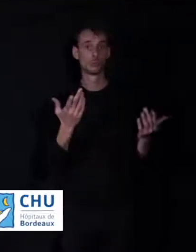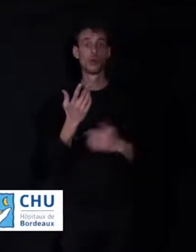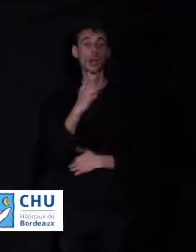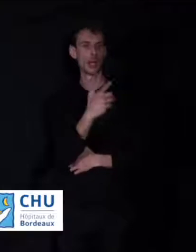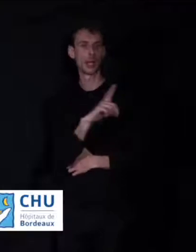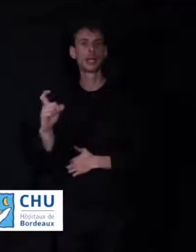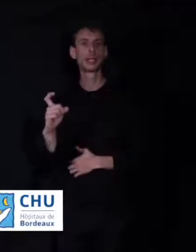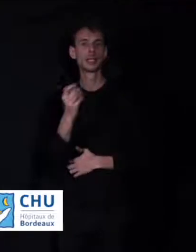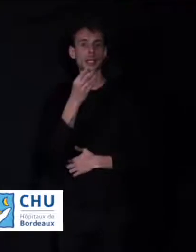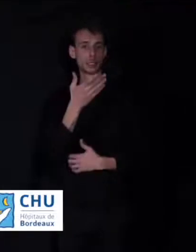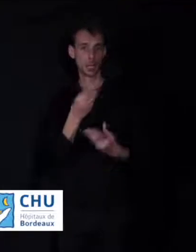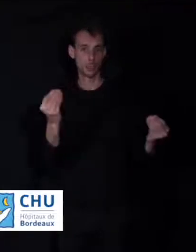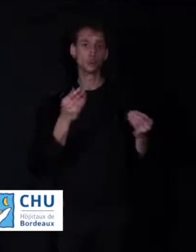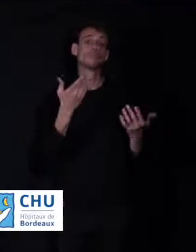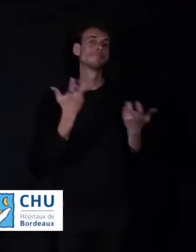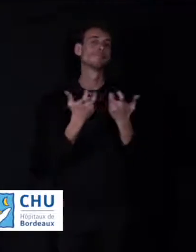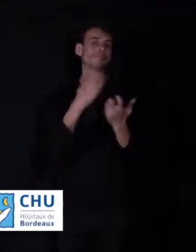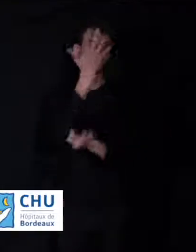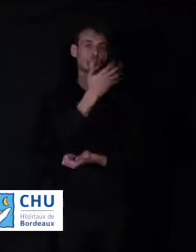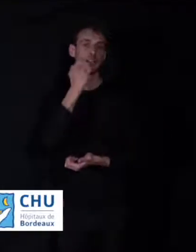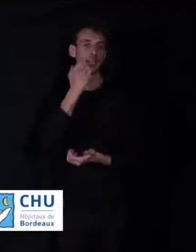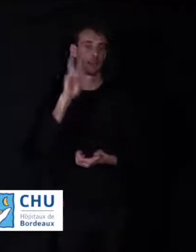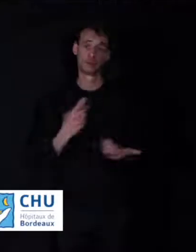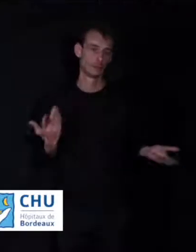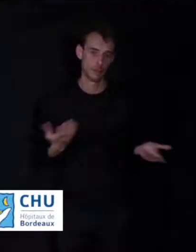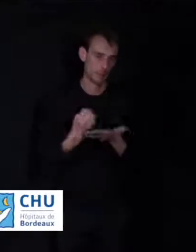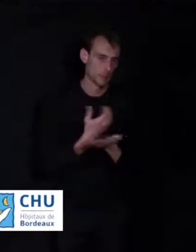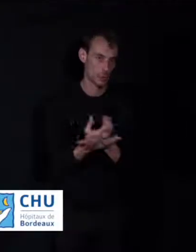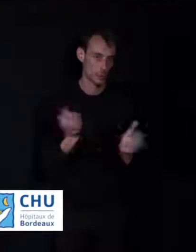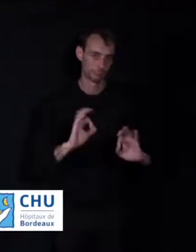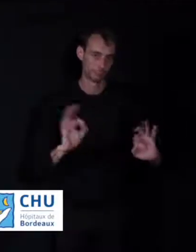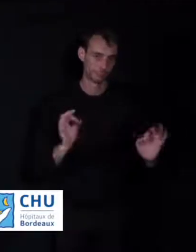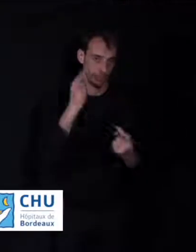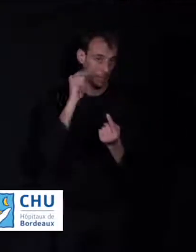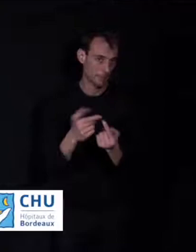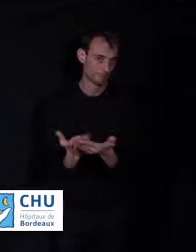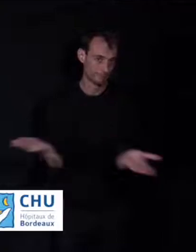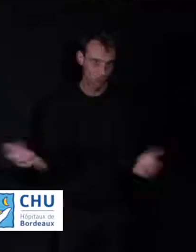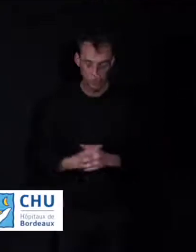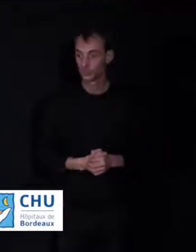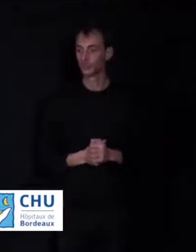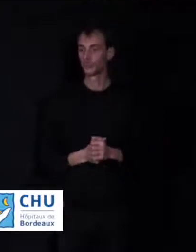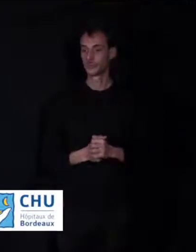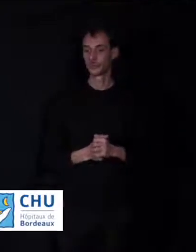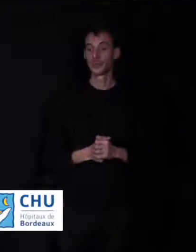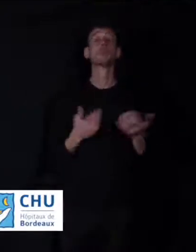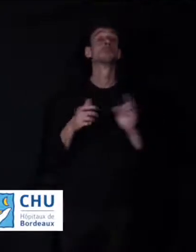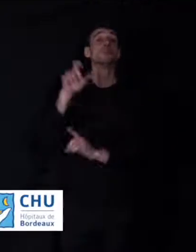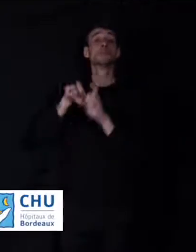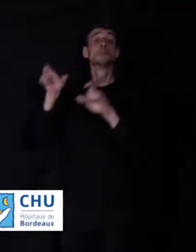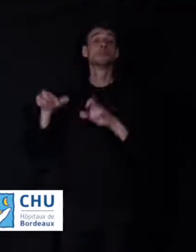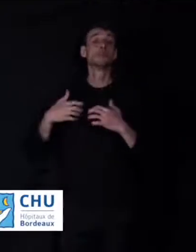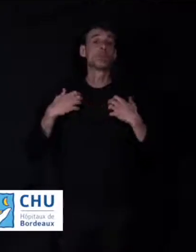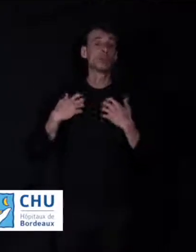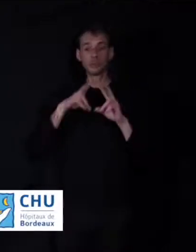hélas, on n'a pas de données sur ce sujet. Et une des conclusions de l'auteur, c'est que le scepticisme